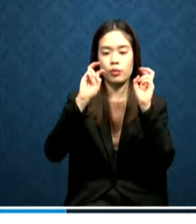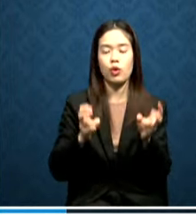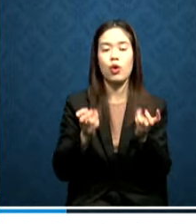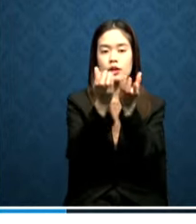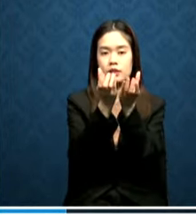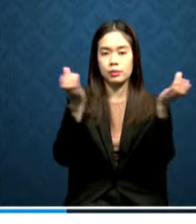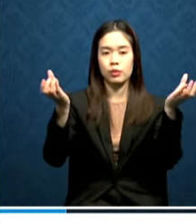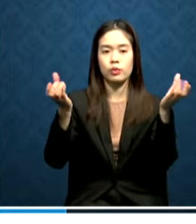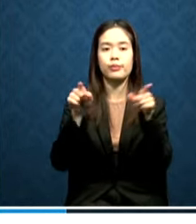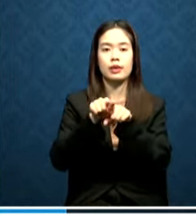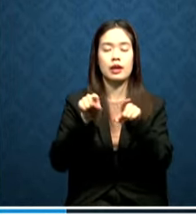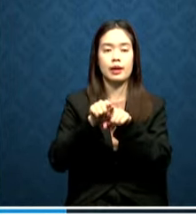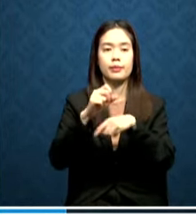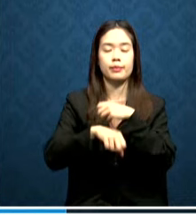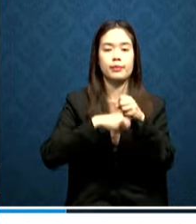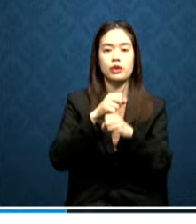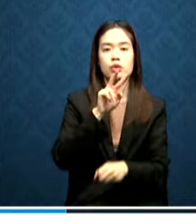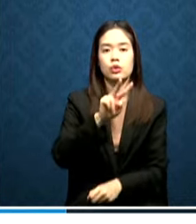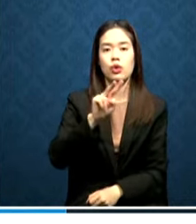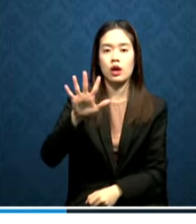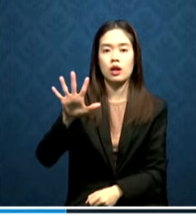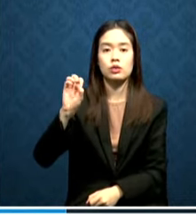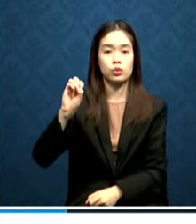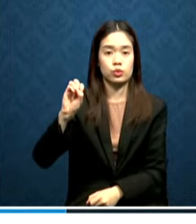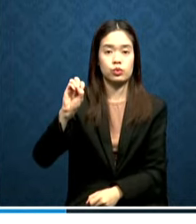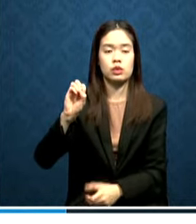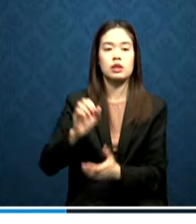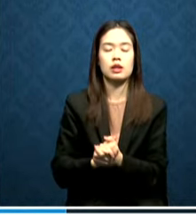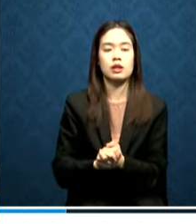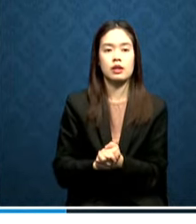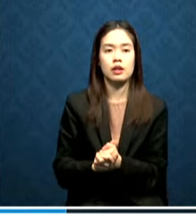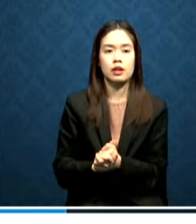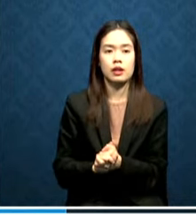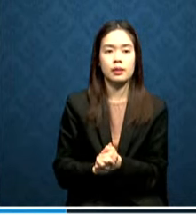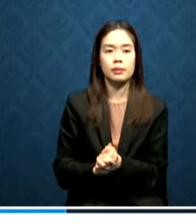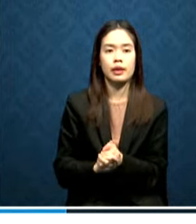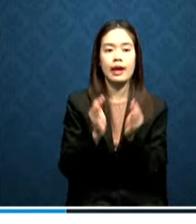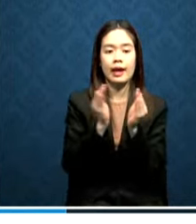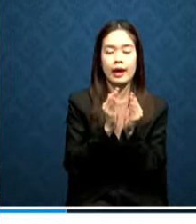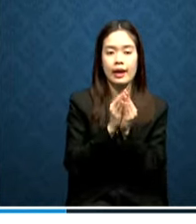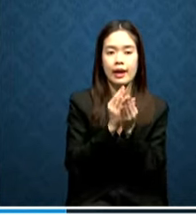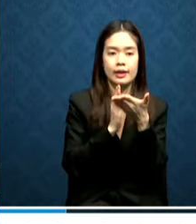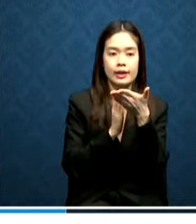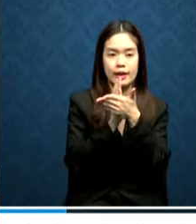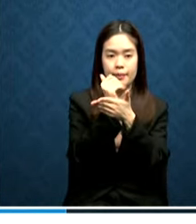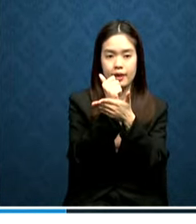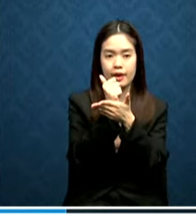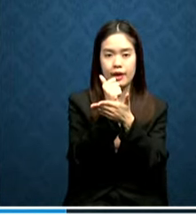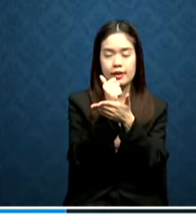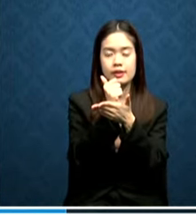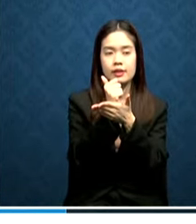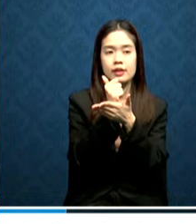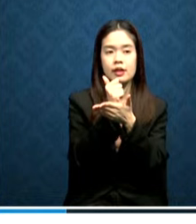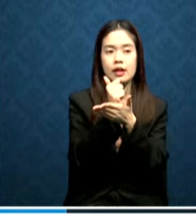ะครับในปี50นะครับรัฐธรรมนูญ50นะฮะก็คือผ่านเสียงข้างมากนะฮะของผู้มีสิทธิ์เพียงแ